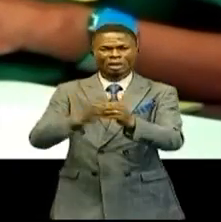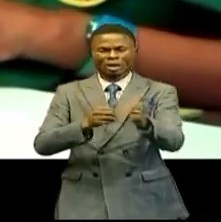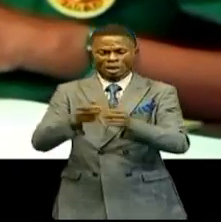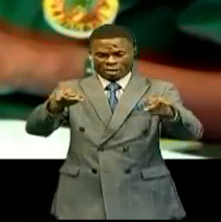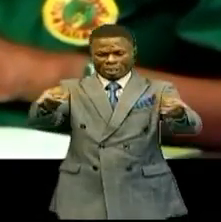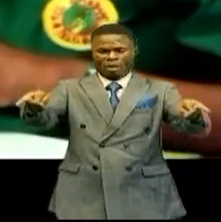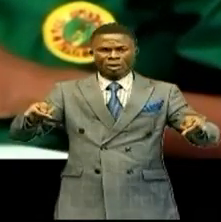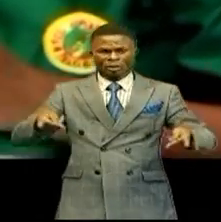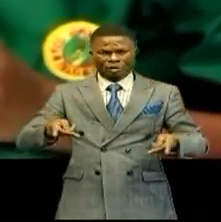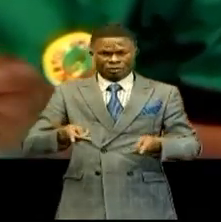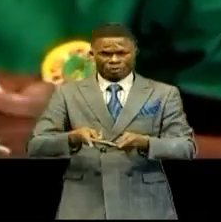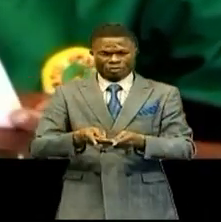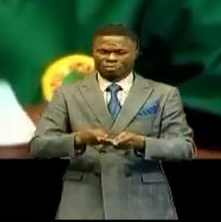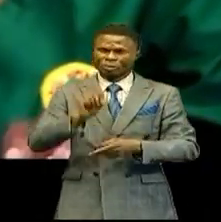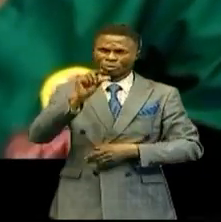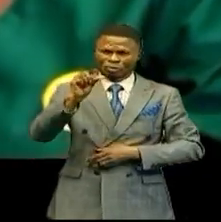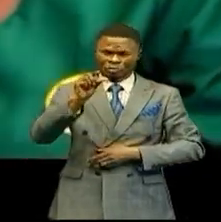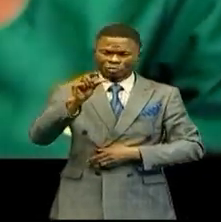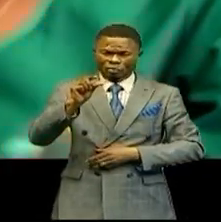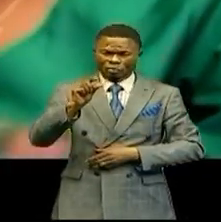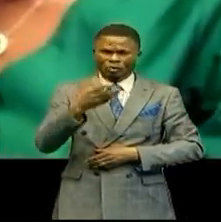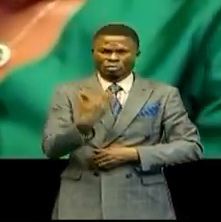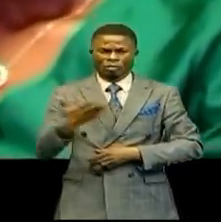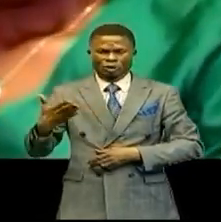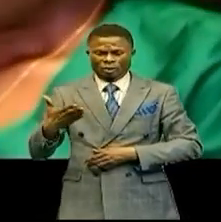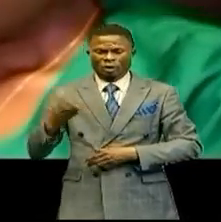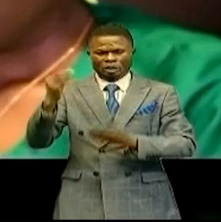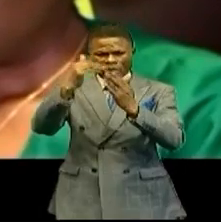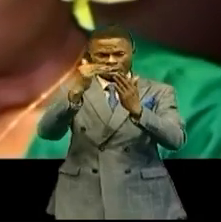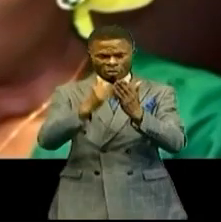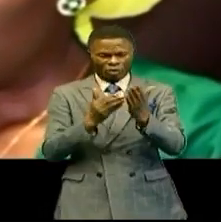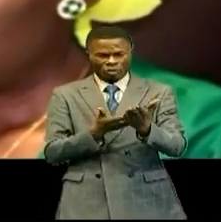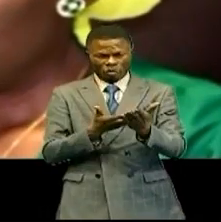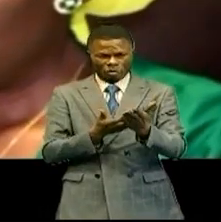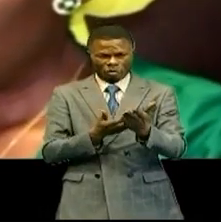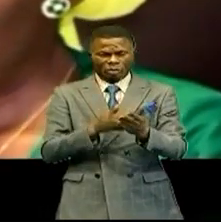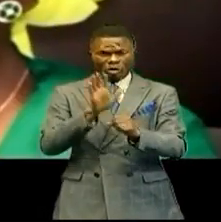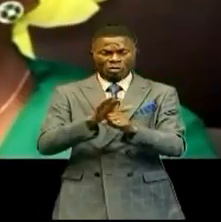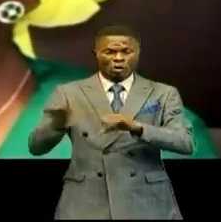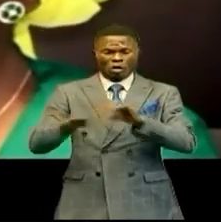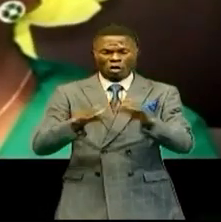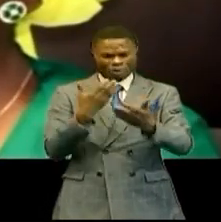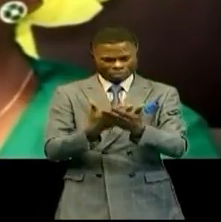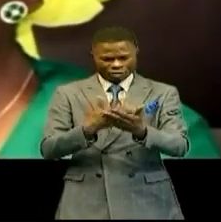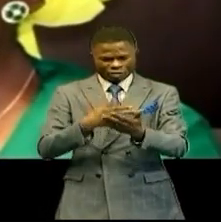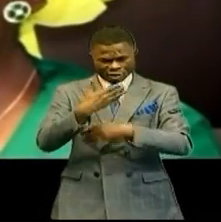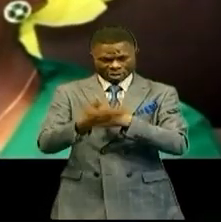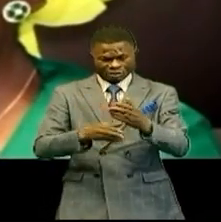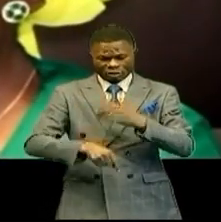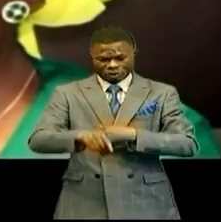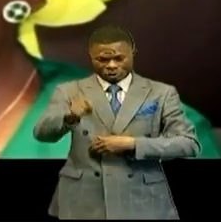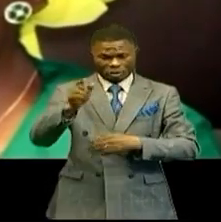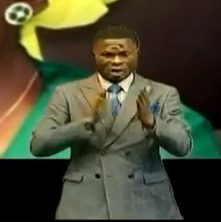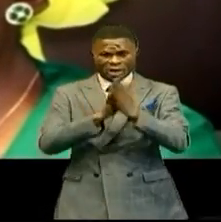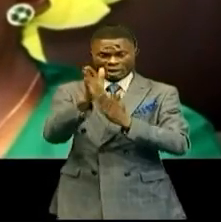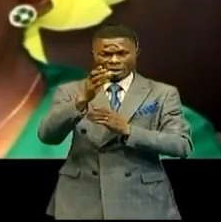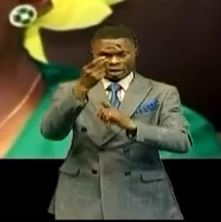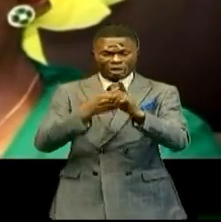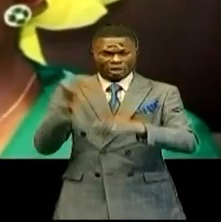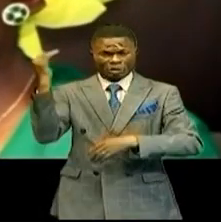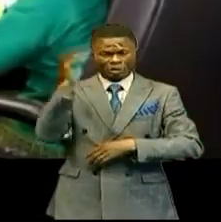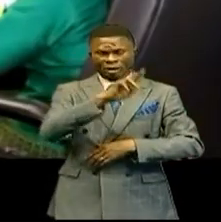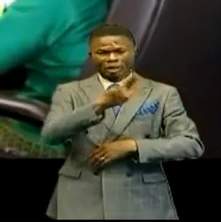la mise en œuvre de ces accords de financement vise comme résultat, entre autres, la création d'emplois et la réduction de la